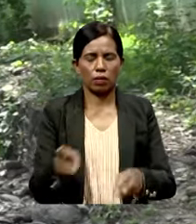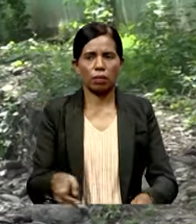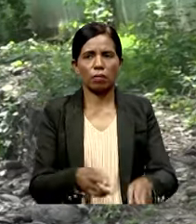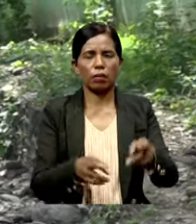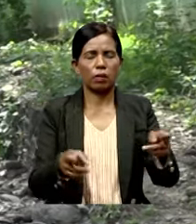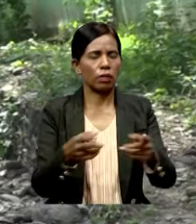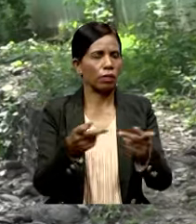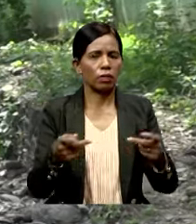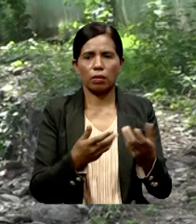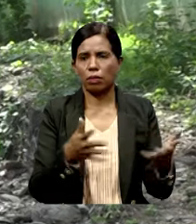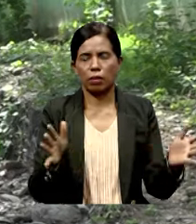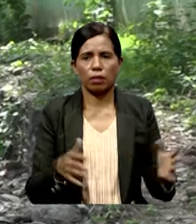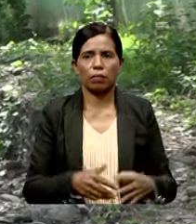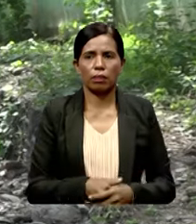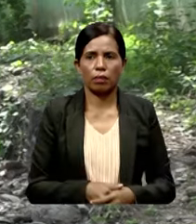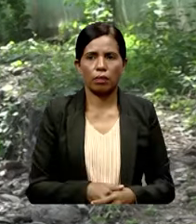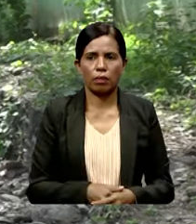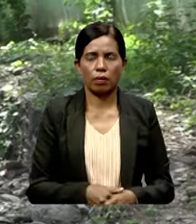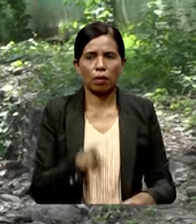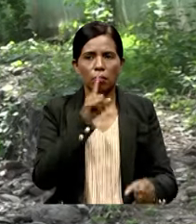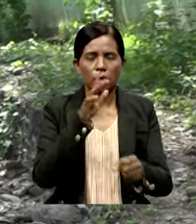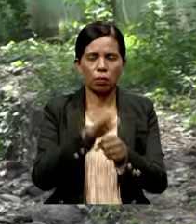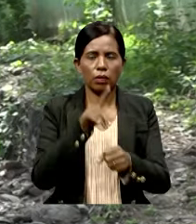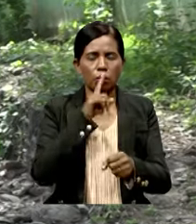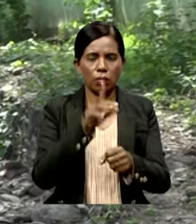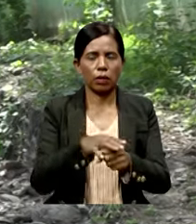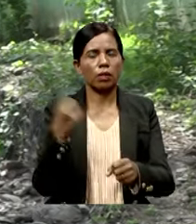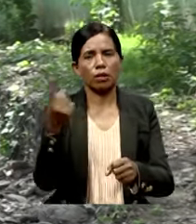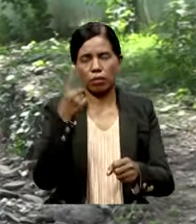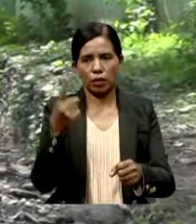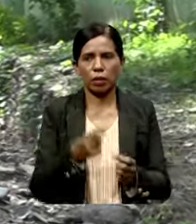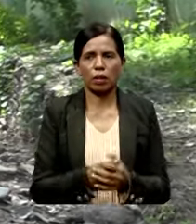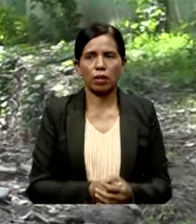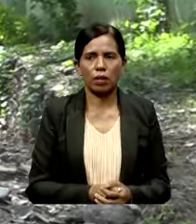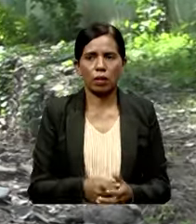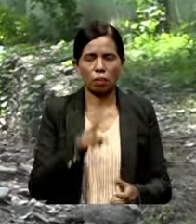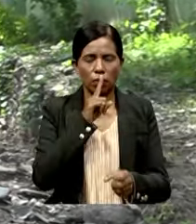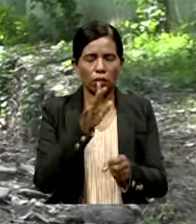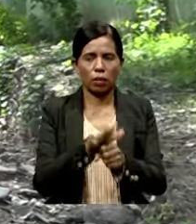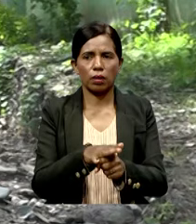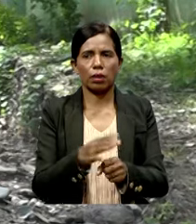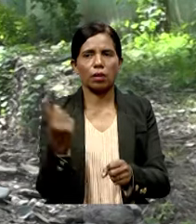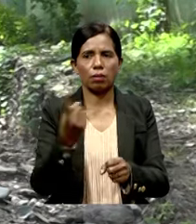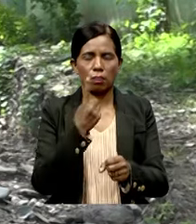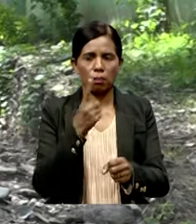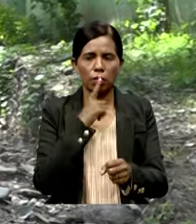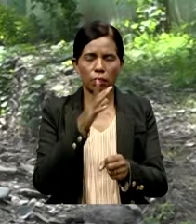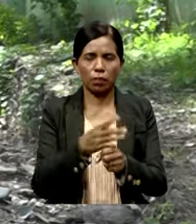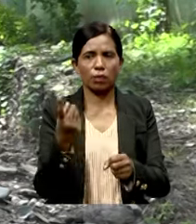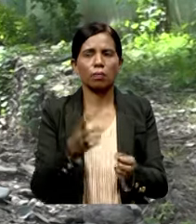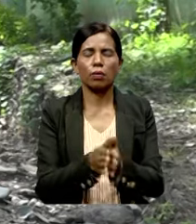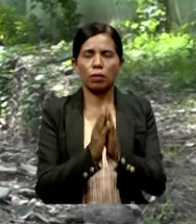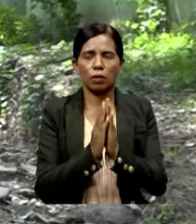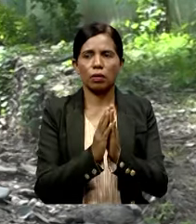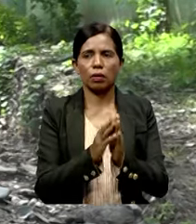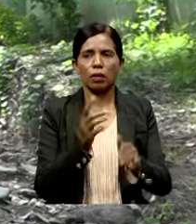fatin ide promete promete ne promete ansa ne lerit mai mai dudu tia mai promete na fatin dudu tia pai mai promete ai musu ba ser jansa